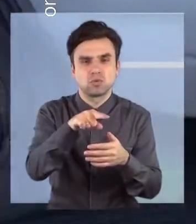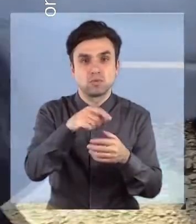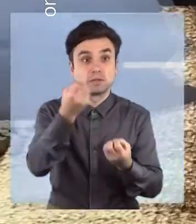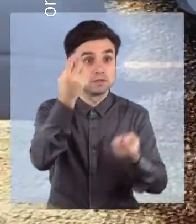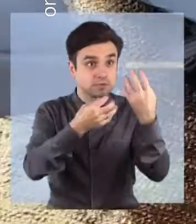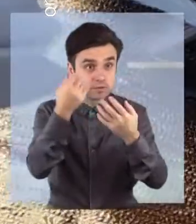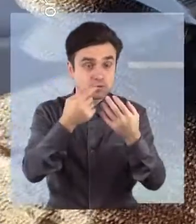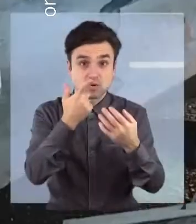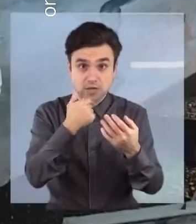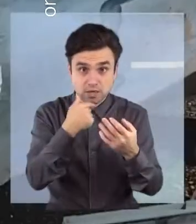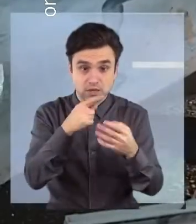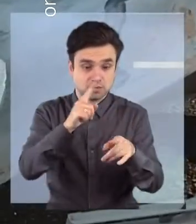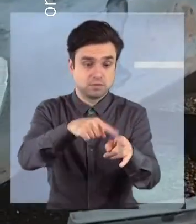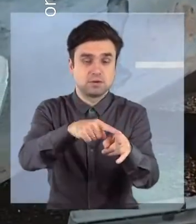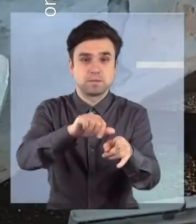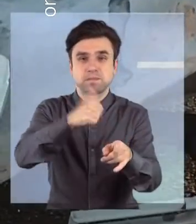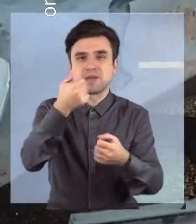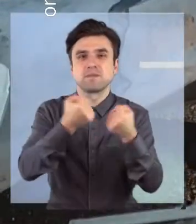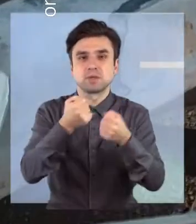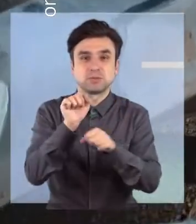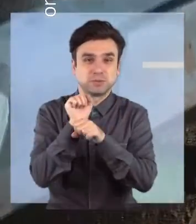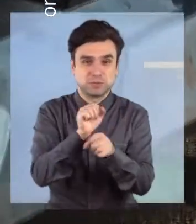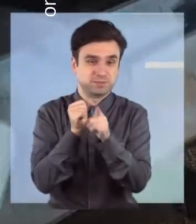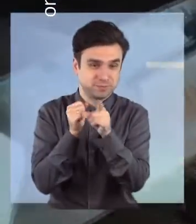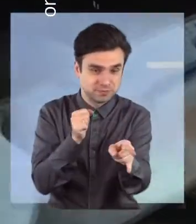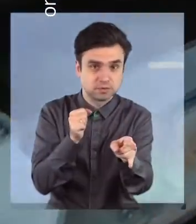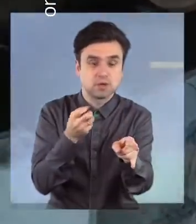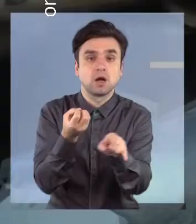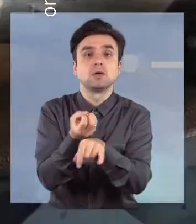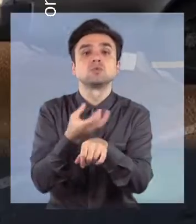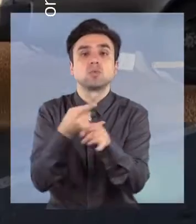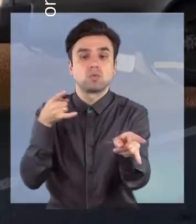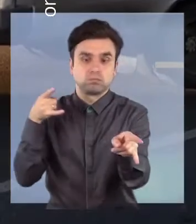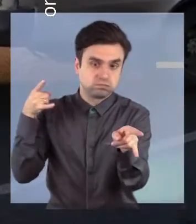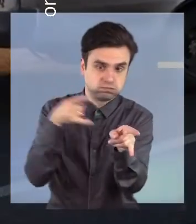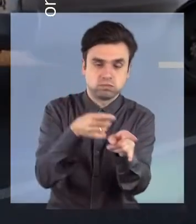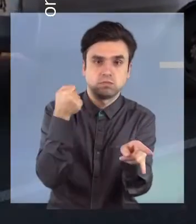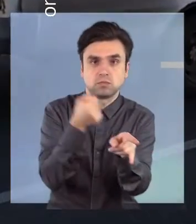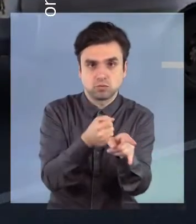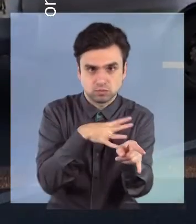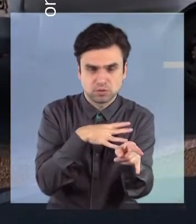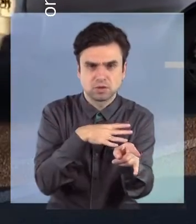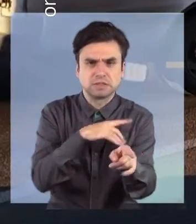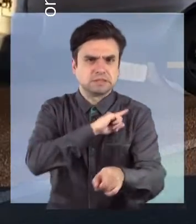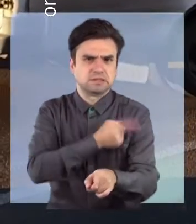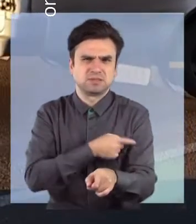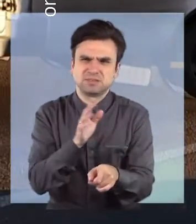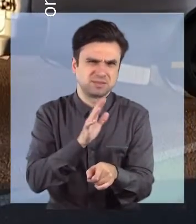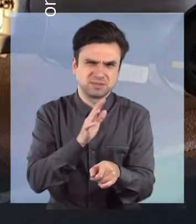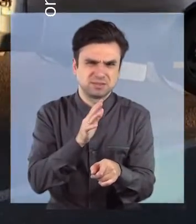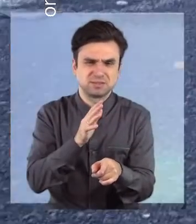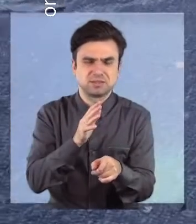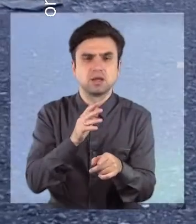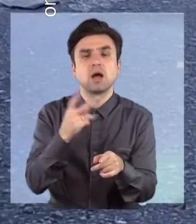був несильний, обійшлося без постраждалих, однак обидві машини потребують ремонту. У карети швидкої пошкоджений бампер і капот, а